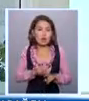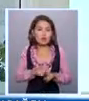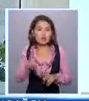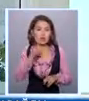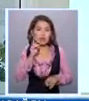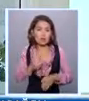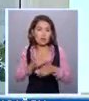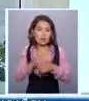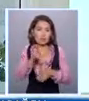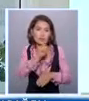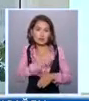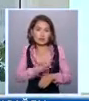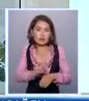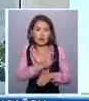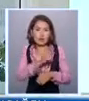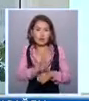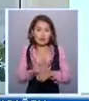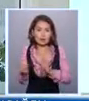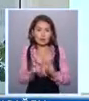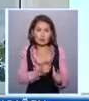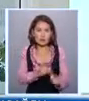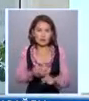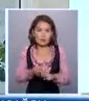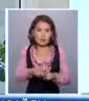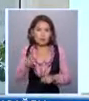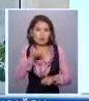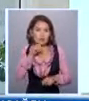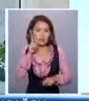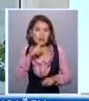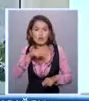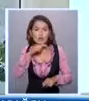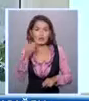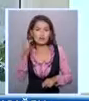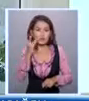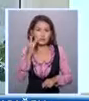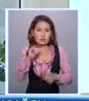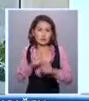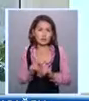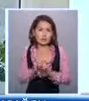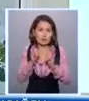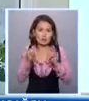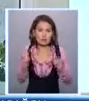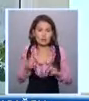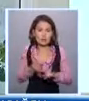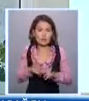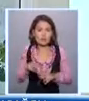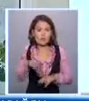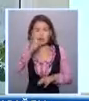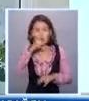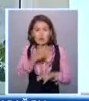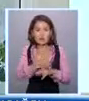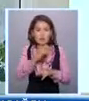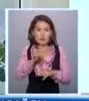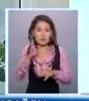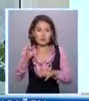келіп жатқан қандасымыздың арасындағы жастарға көп көңіл бөлінеді. Елбасымыз айтқандай, осы өз елімізде, туған жерінде білім